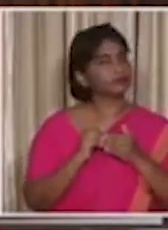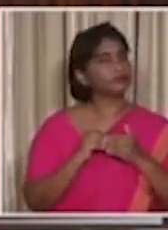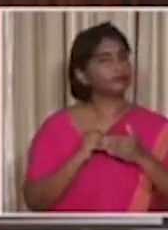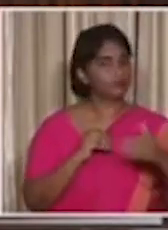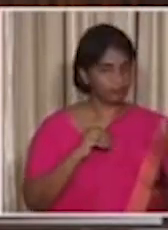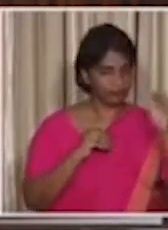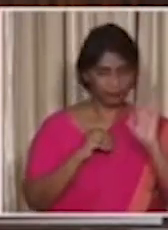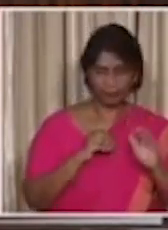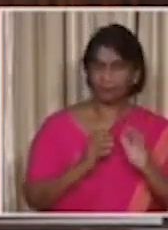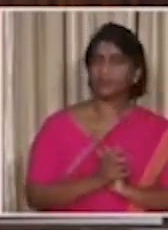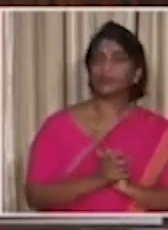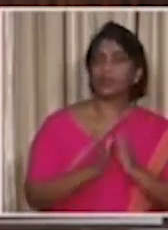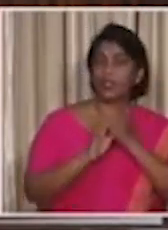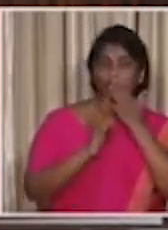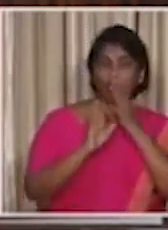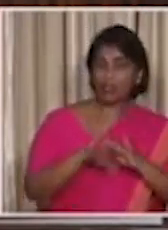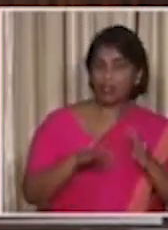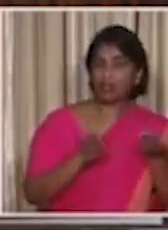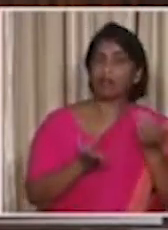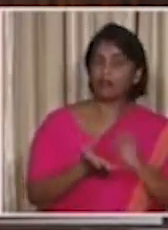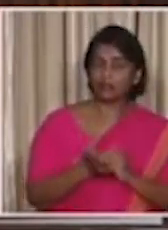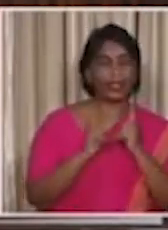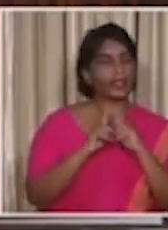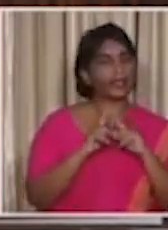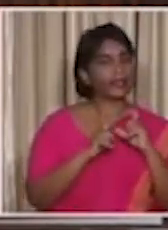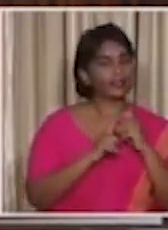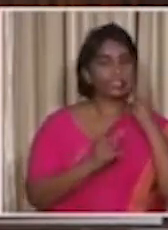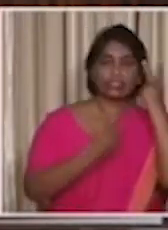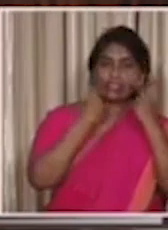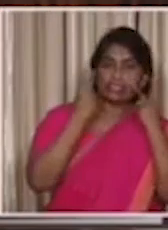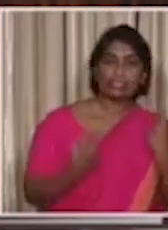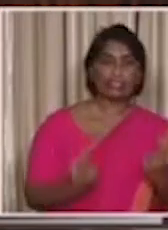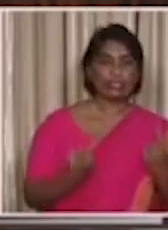පවතමින් යනවා. දරු දැරියන් යළි අධ්‍යාපන